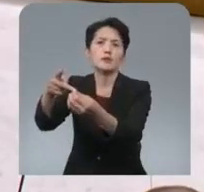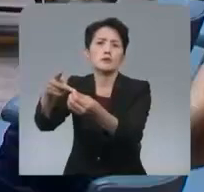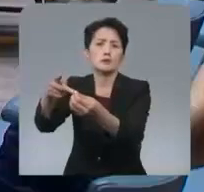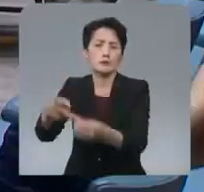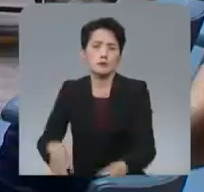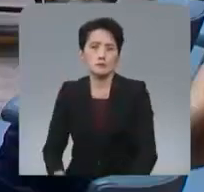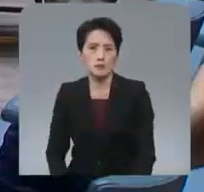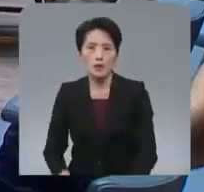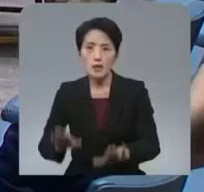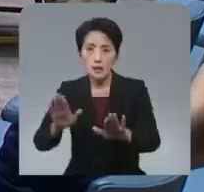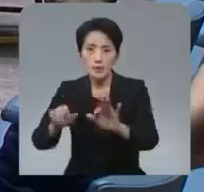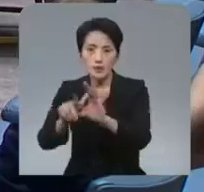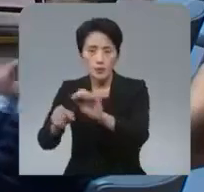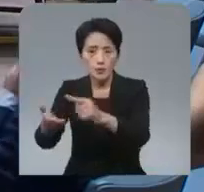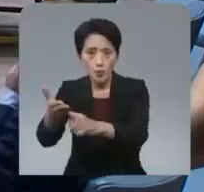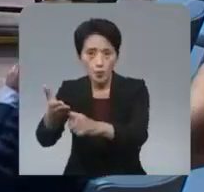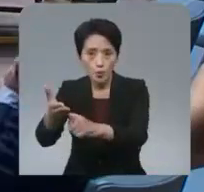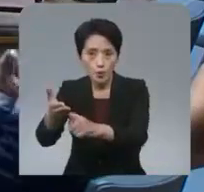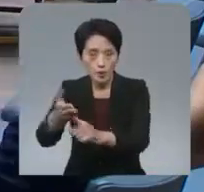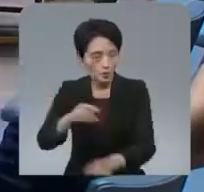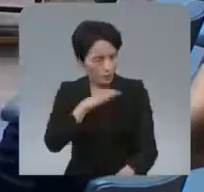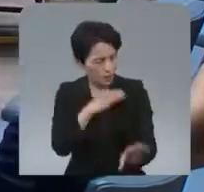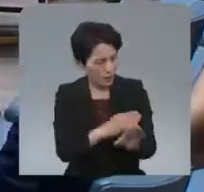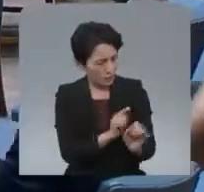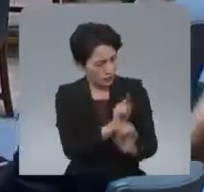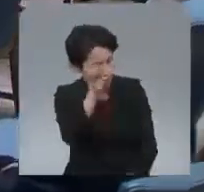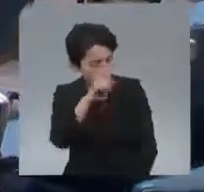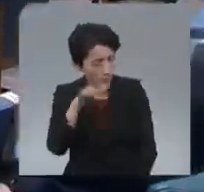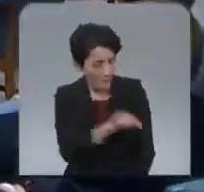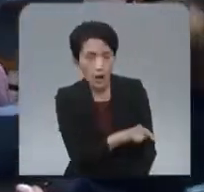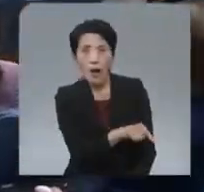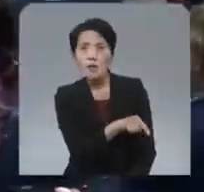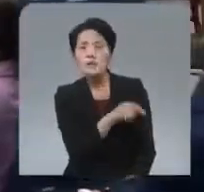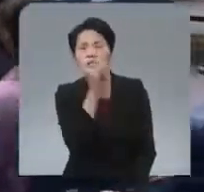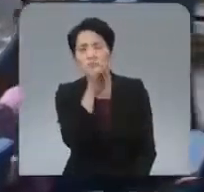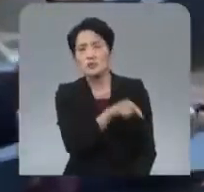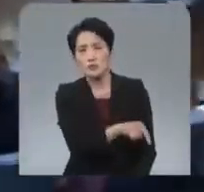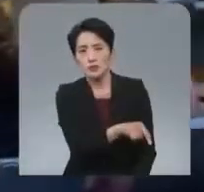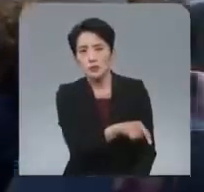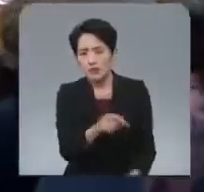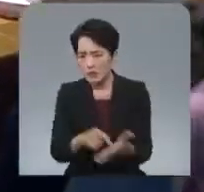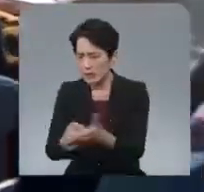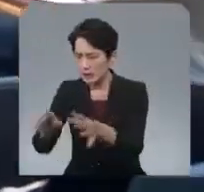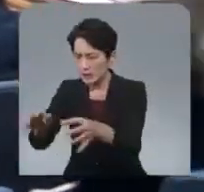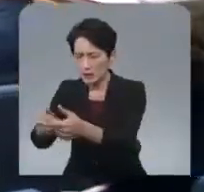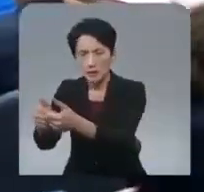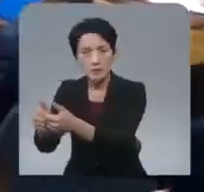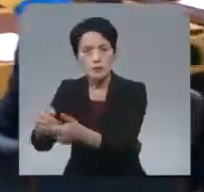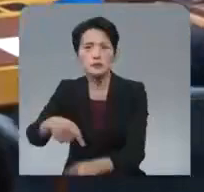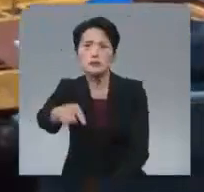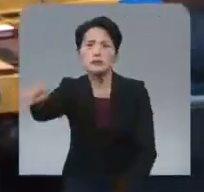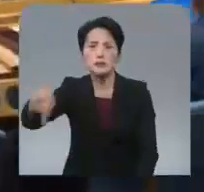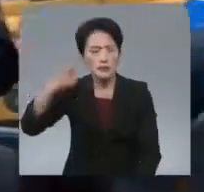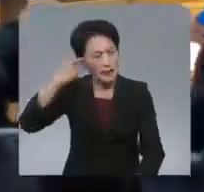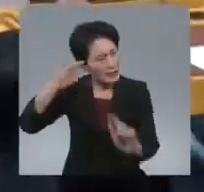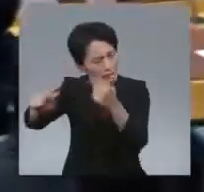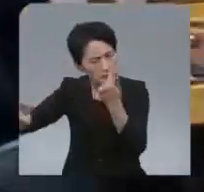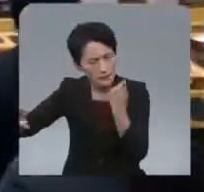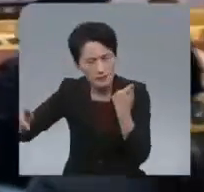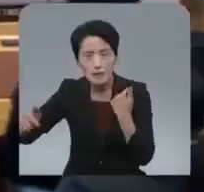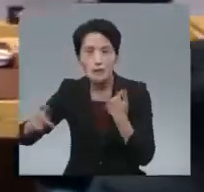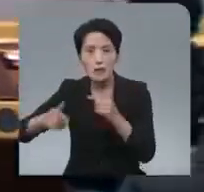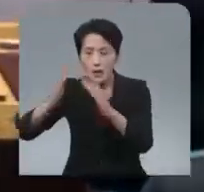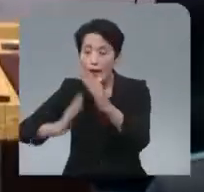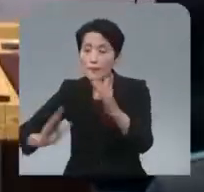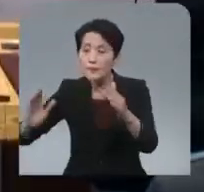оружие. Непосредственно после ракетного запуска ООН выразила обеспокоенность действиями Северной Кореи, призвав ее руководство